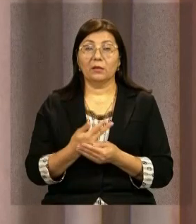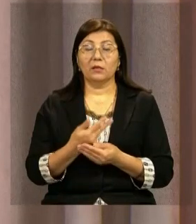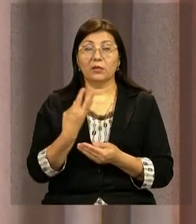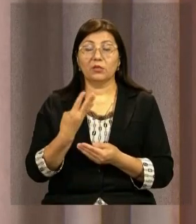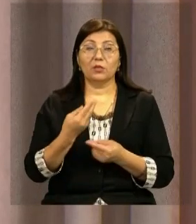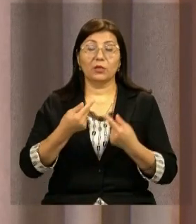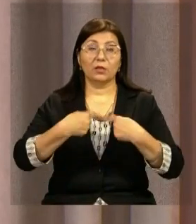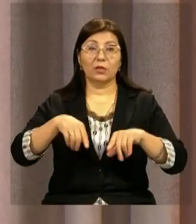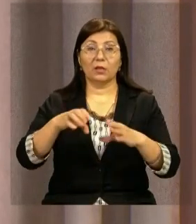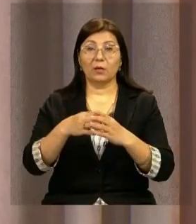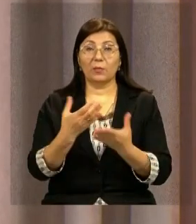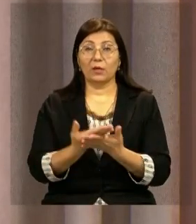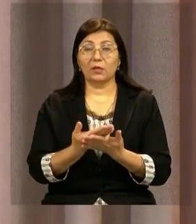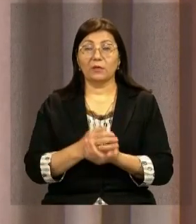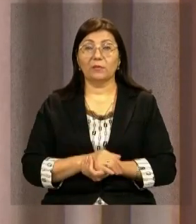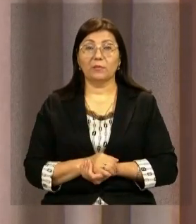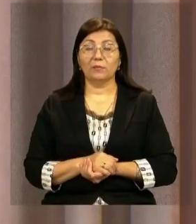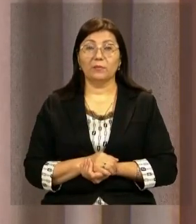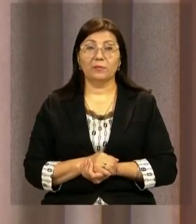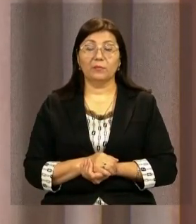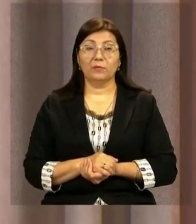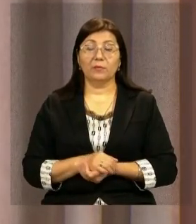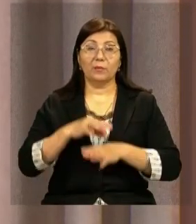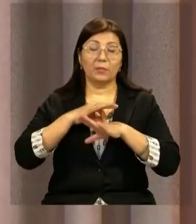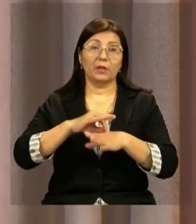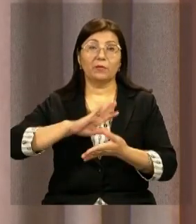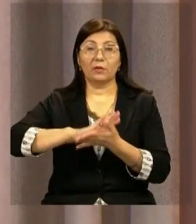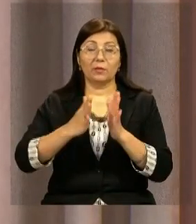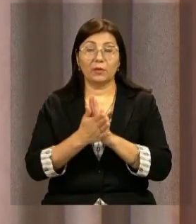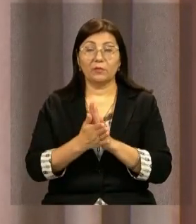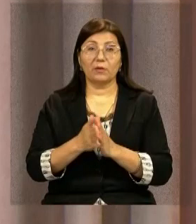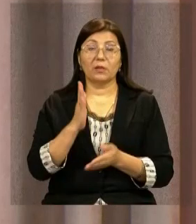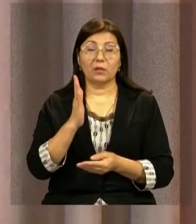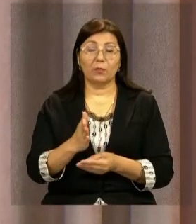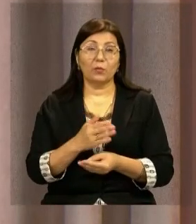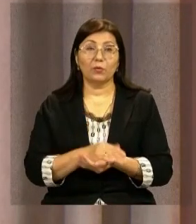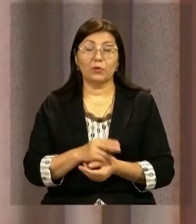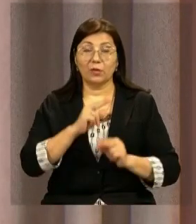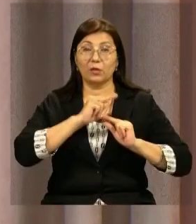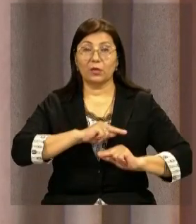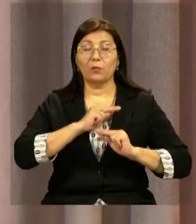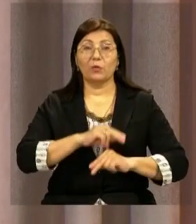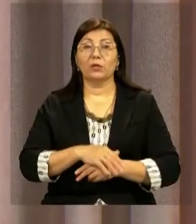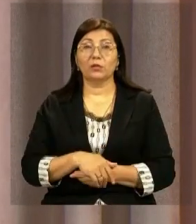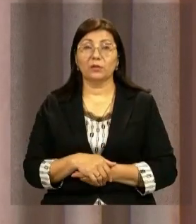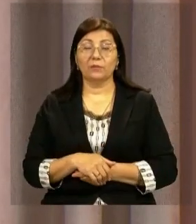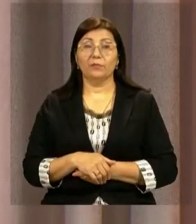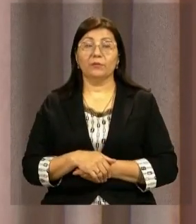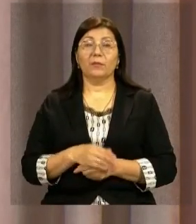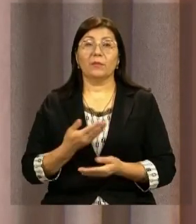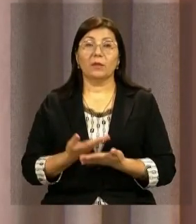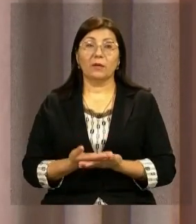компании уже с ними проведена работа. Они приводят в соответствие. То есть по требованиям это